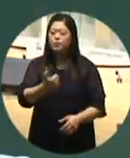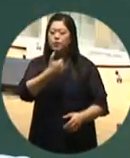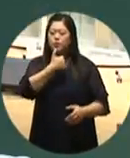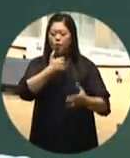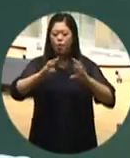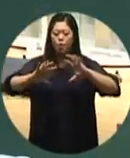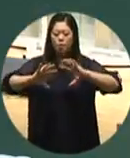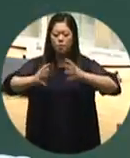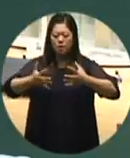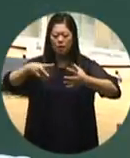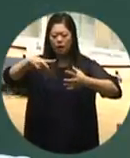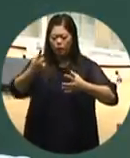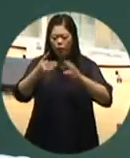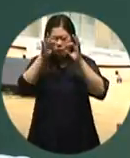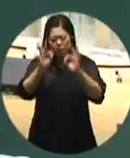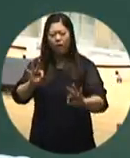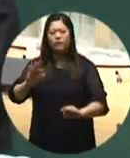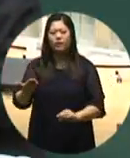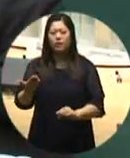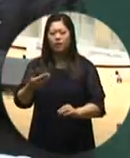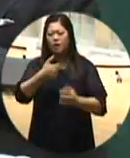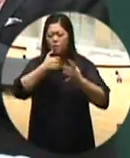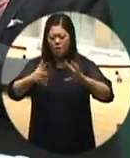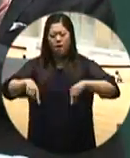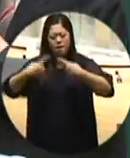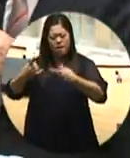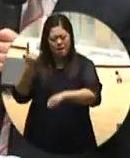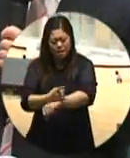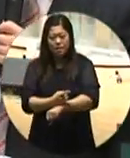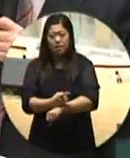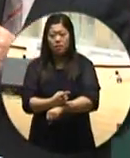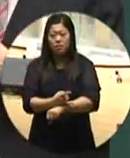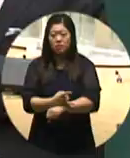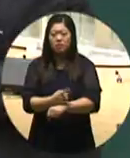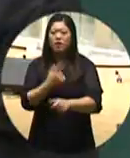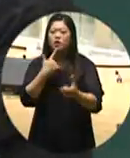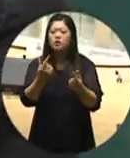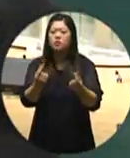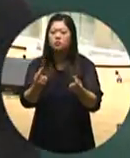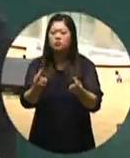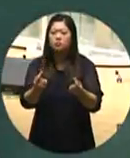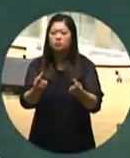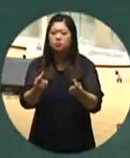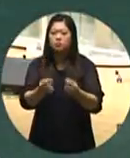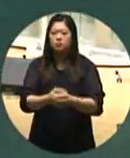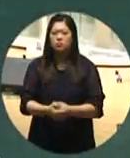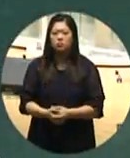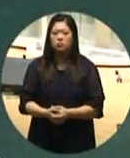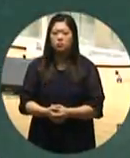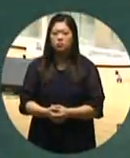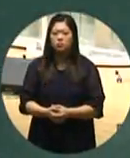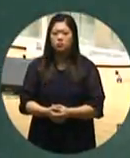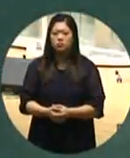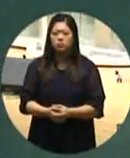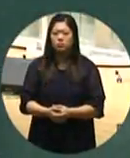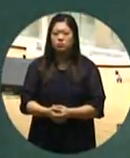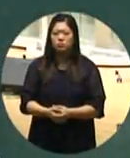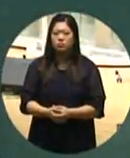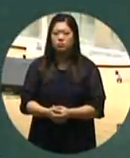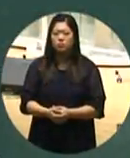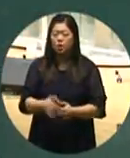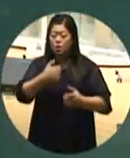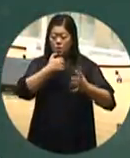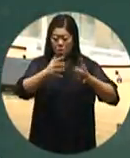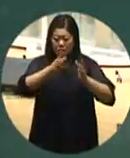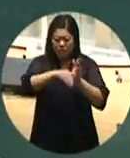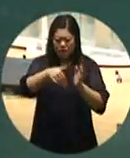also go to Rome. 지금도 똑같습니다. 이런 우상을 만들어 전 세계를 물들고 있기 때문에 이거 막는데 올인하는 자를